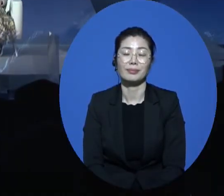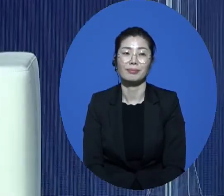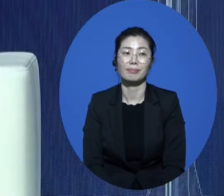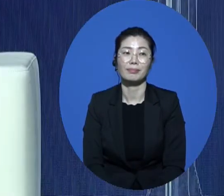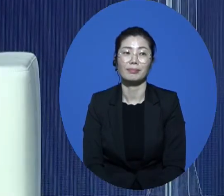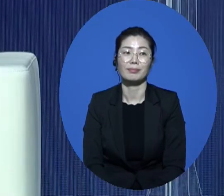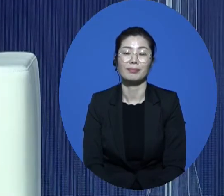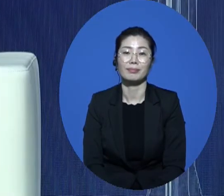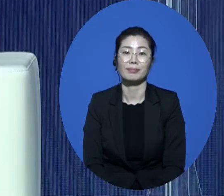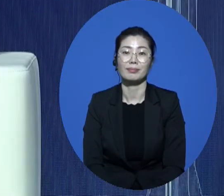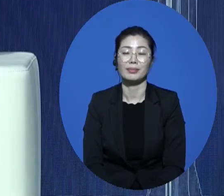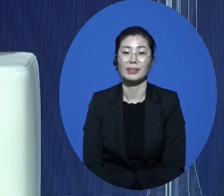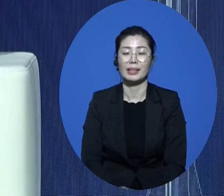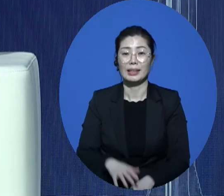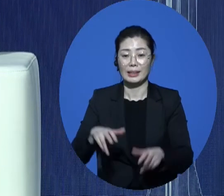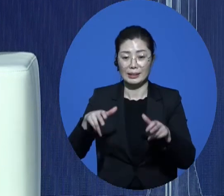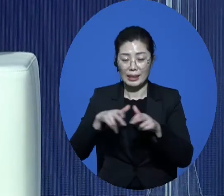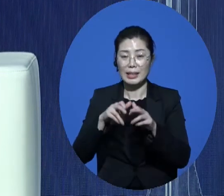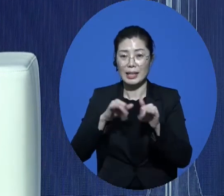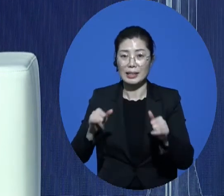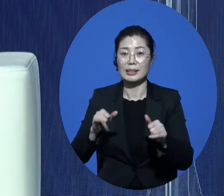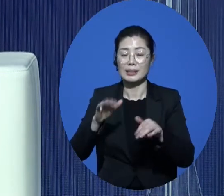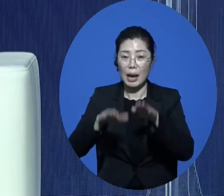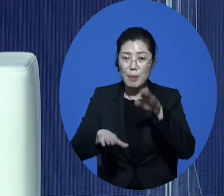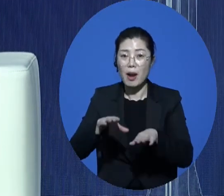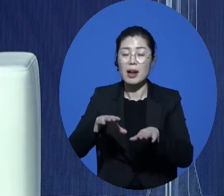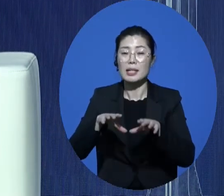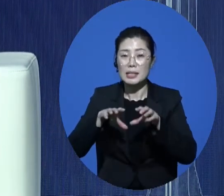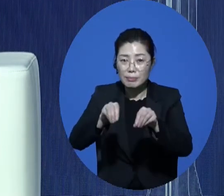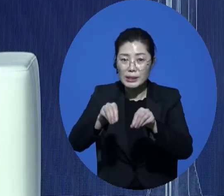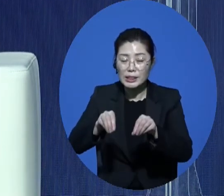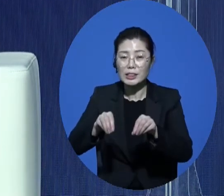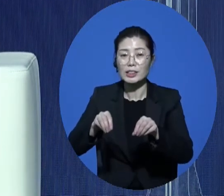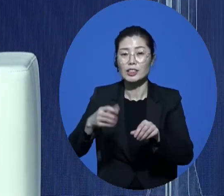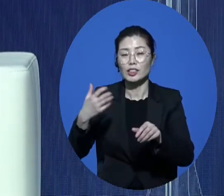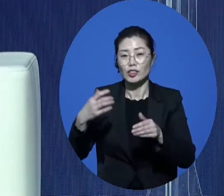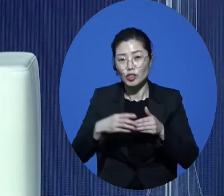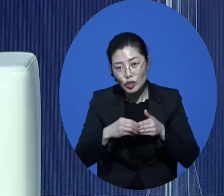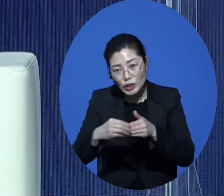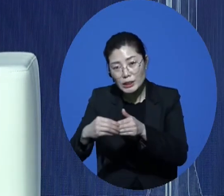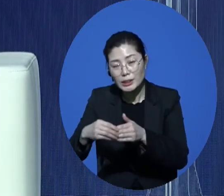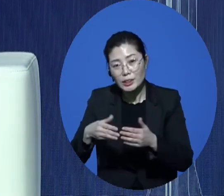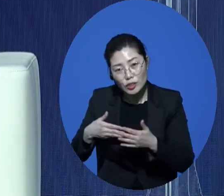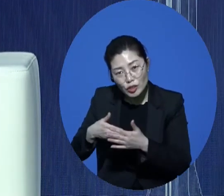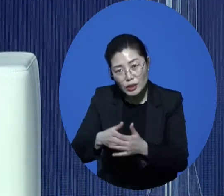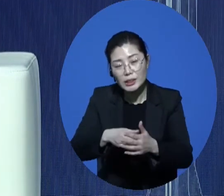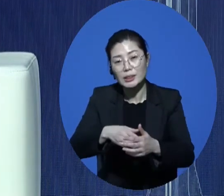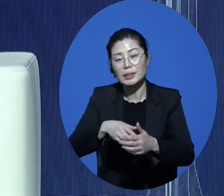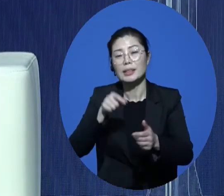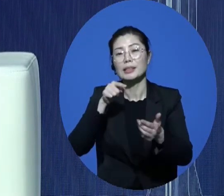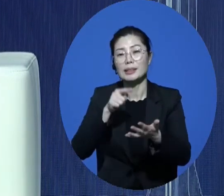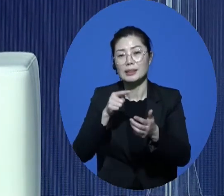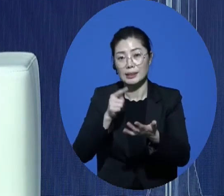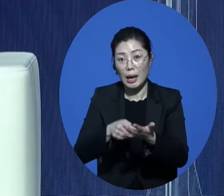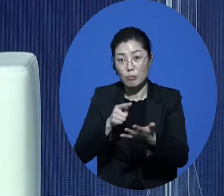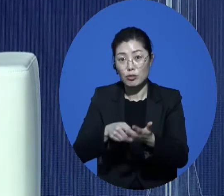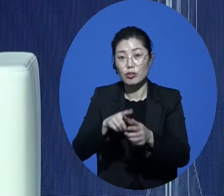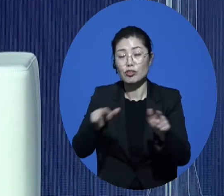네, 우리 장애인 차별금지 추진연대 김성현 사무국장님의 그